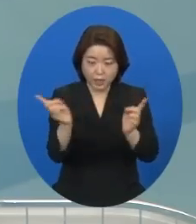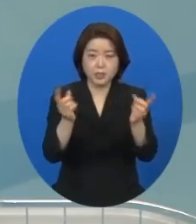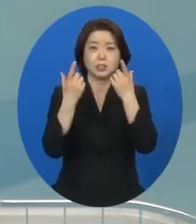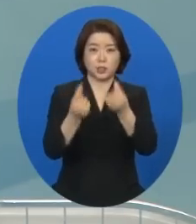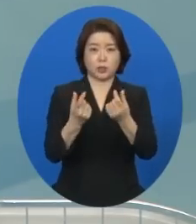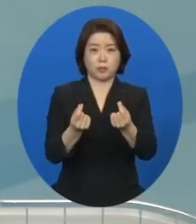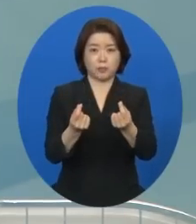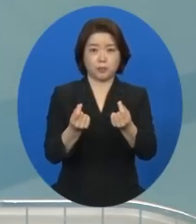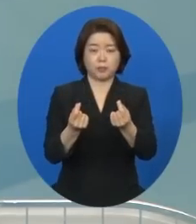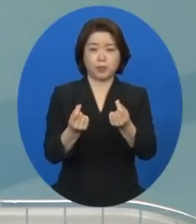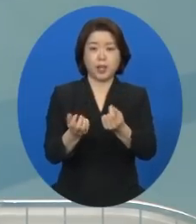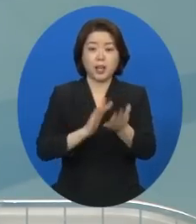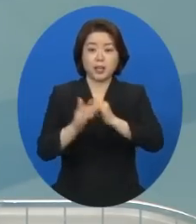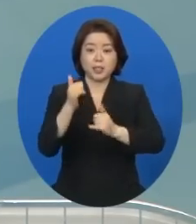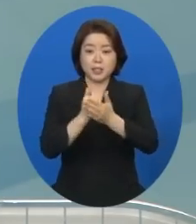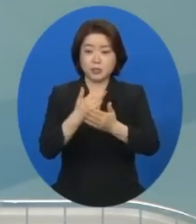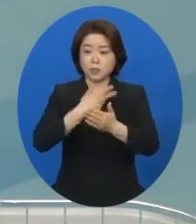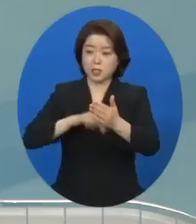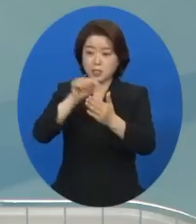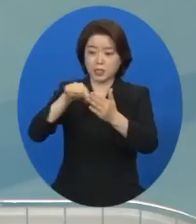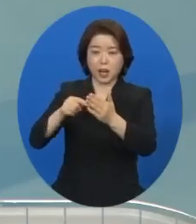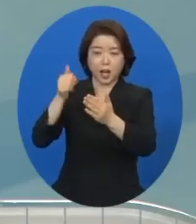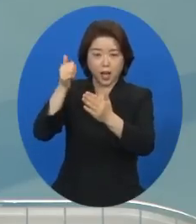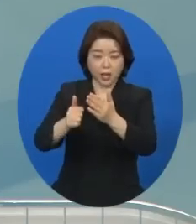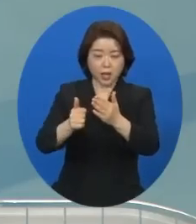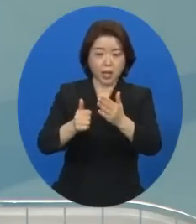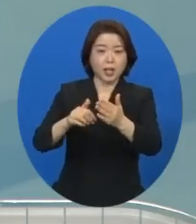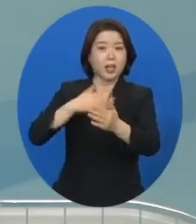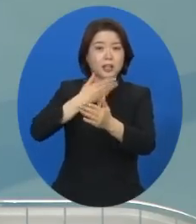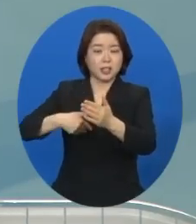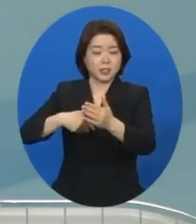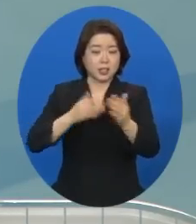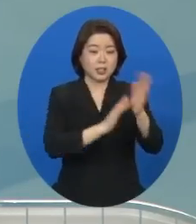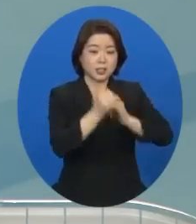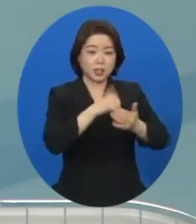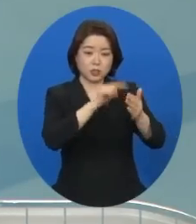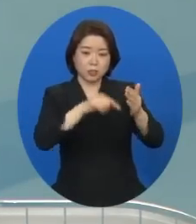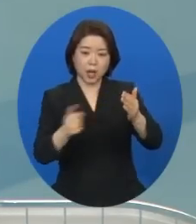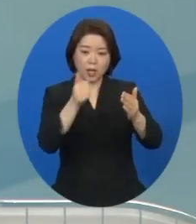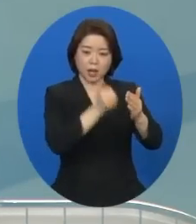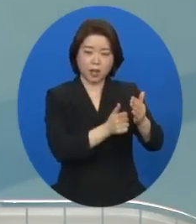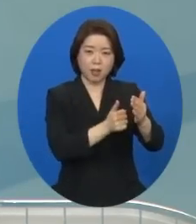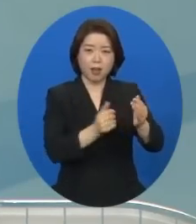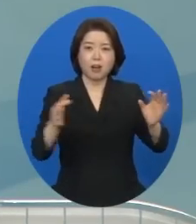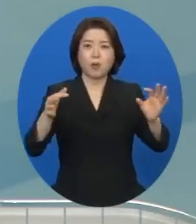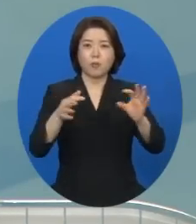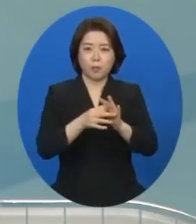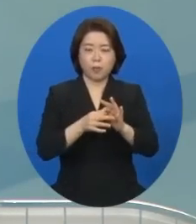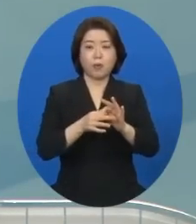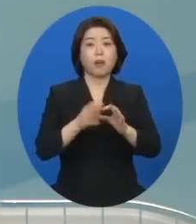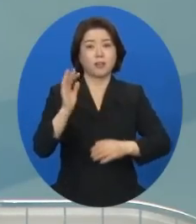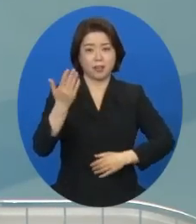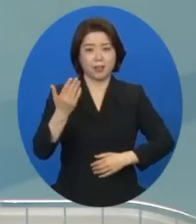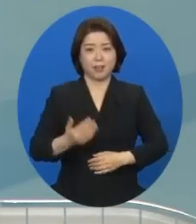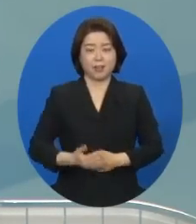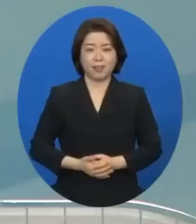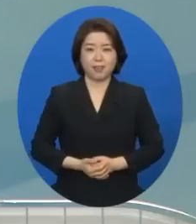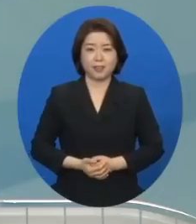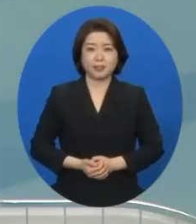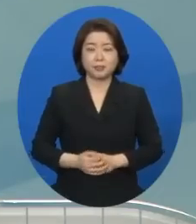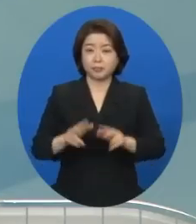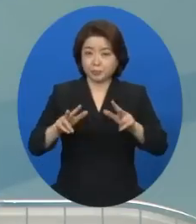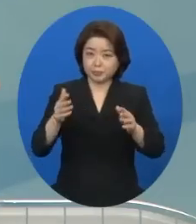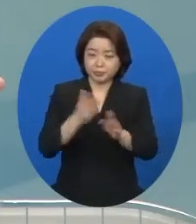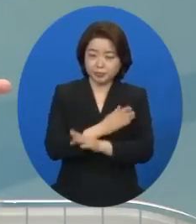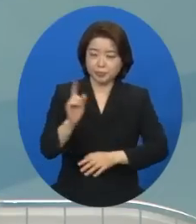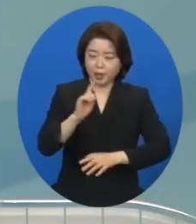예수님은 제자들 안에, 제자들은 예수님 안에 거하는 그런 관계가 될 것이란, 이제부터